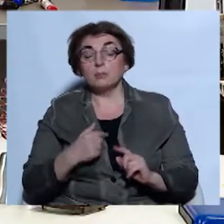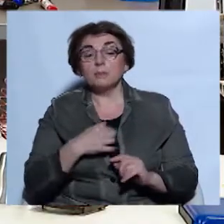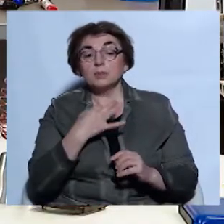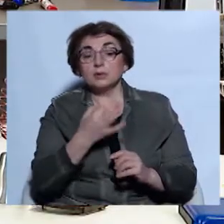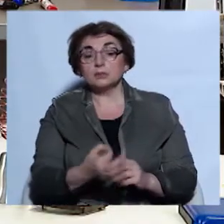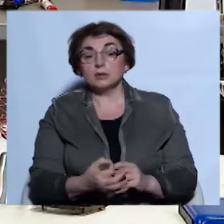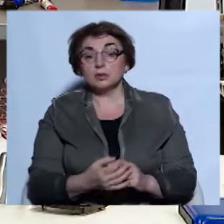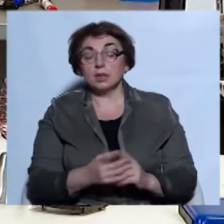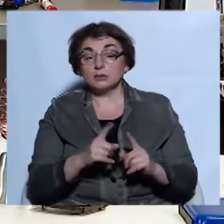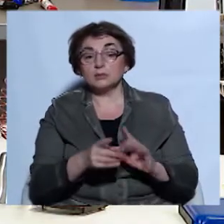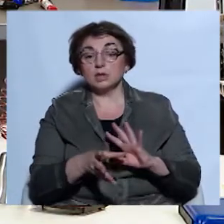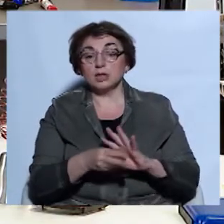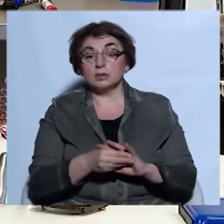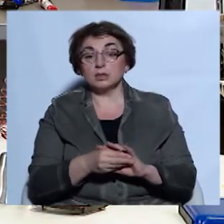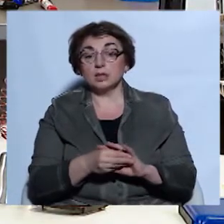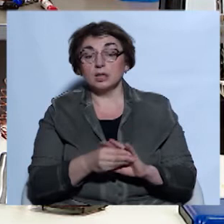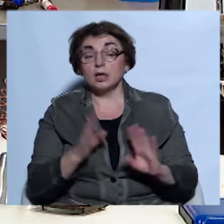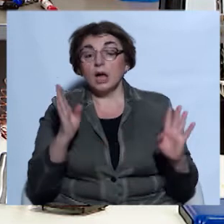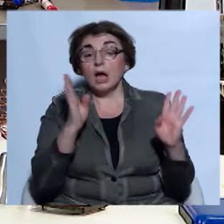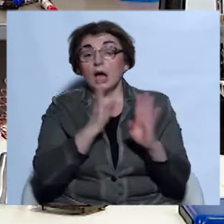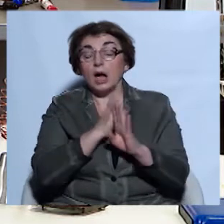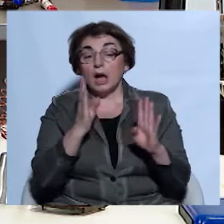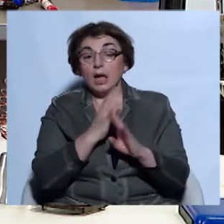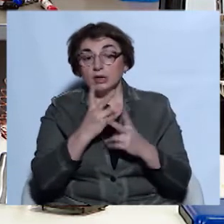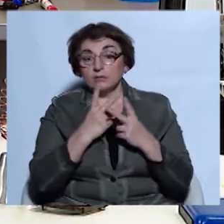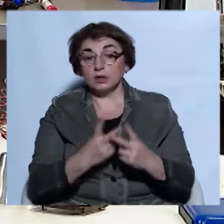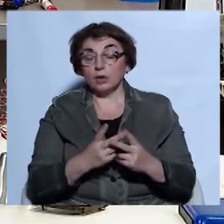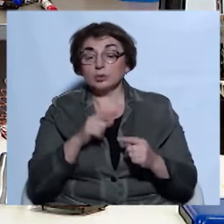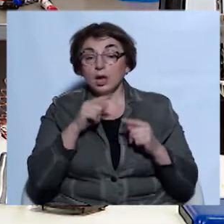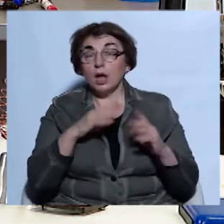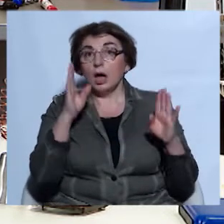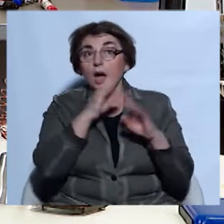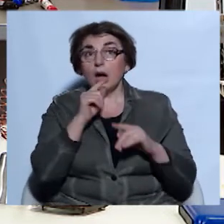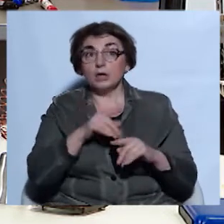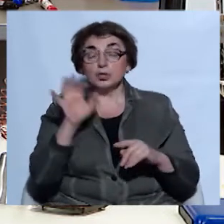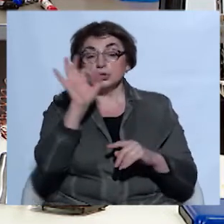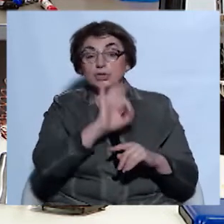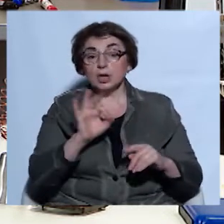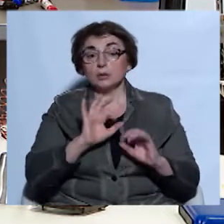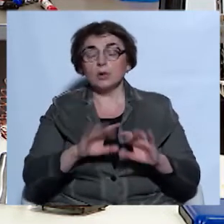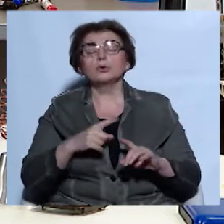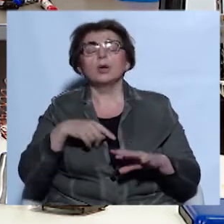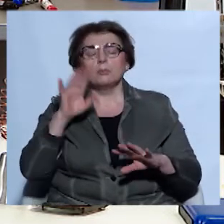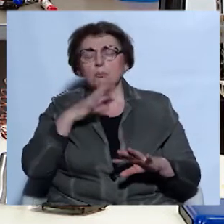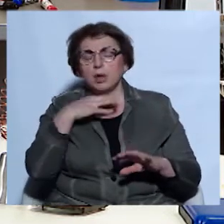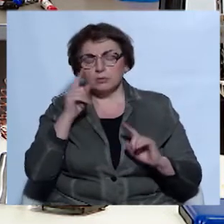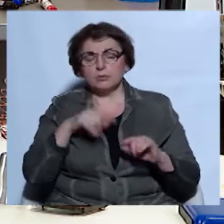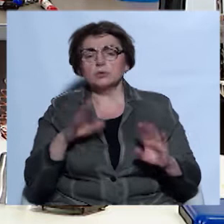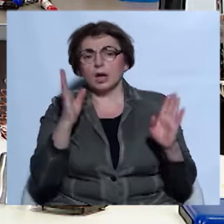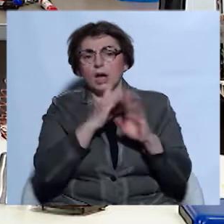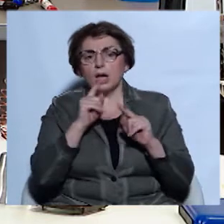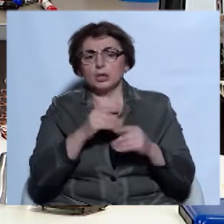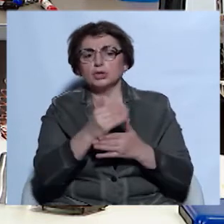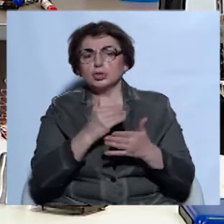მე მინდა ეხლა თქვენთან ერთად ჰაერი განვიხილო და ვისაუბრო ჰაერის შესახებ. ჩვენ ბევრი რამე ვიცით დღეს ჰაერის